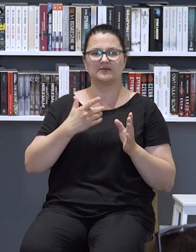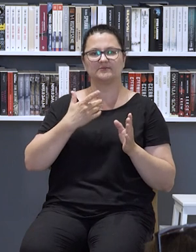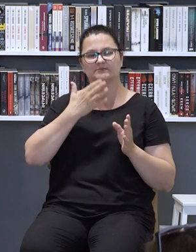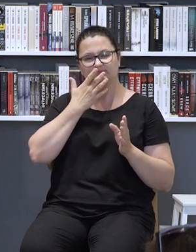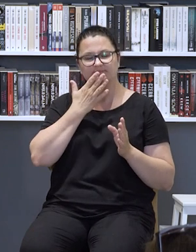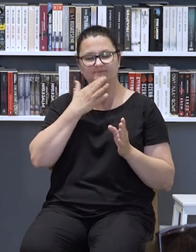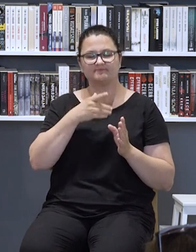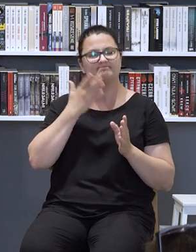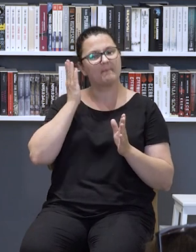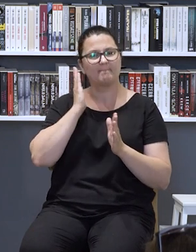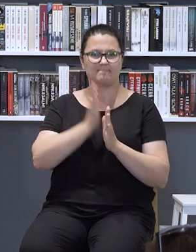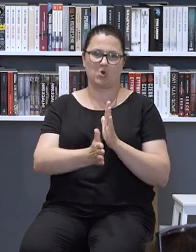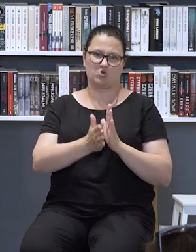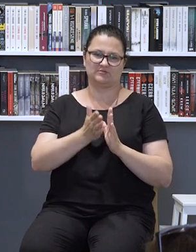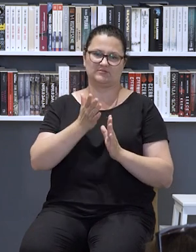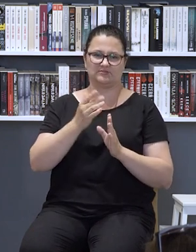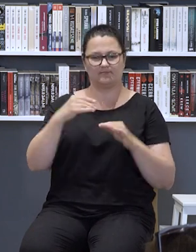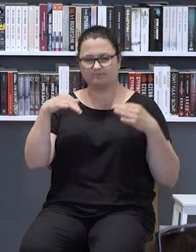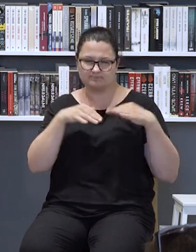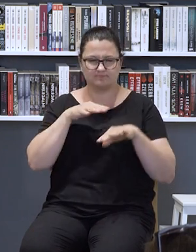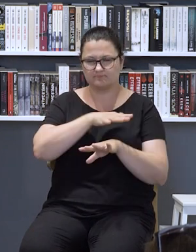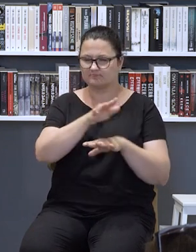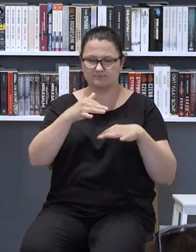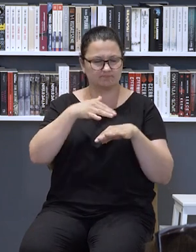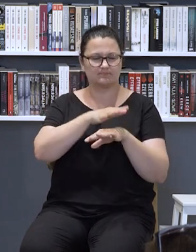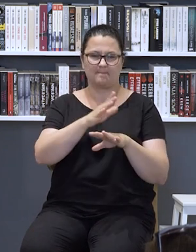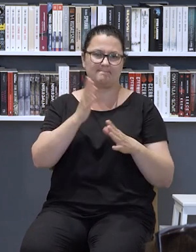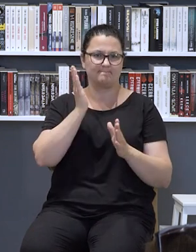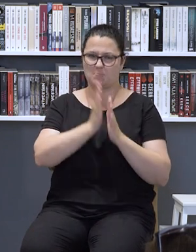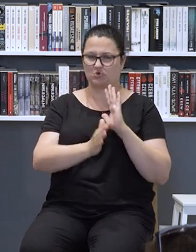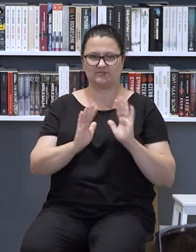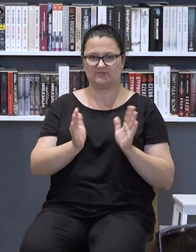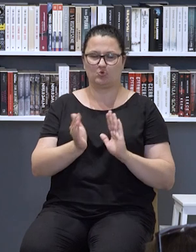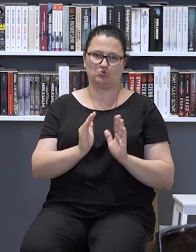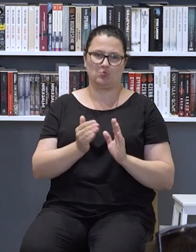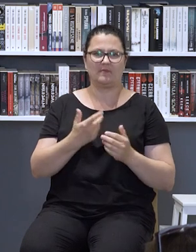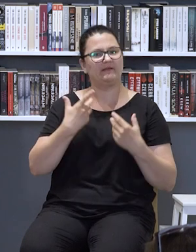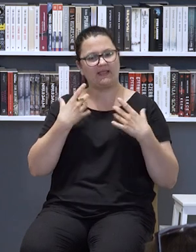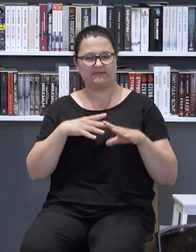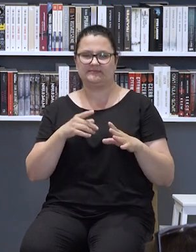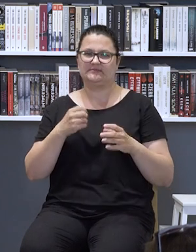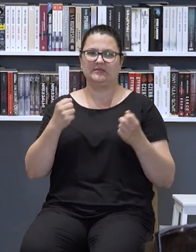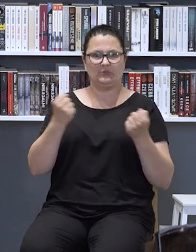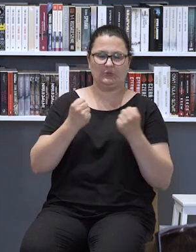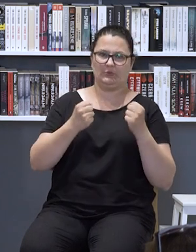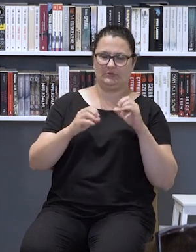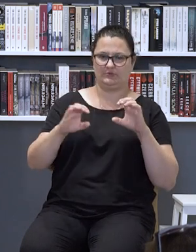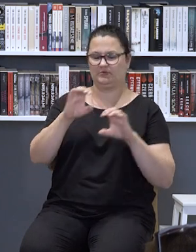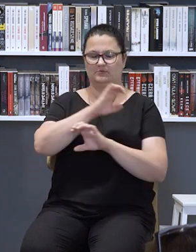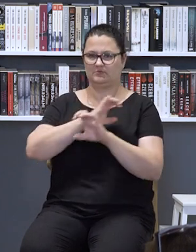w dość prosty sposób poprzeplatać te opowieści. Tam nie ma żadnego przekoszenia, żadnego